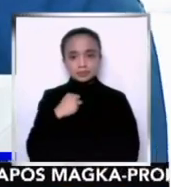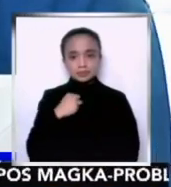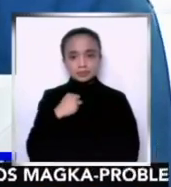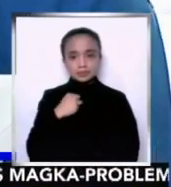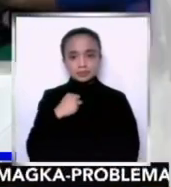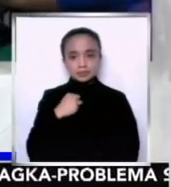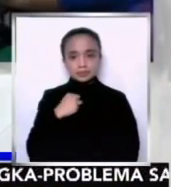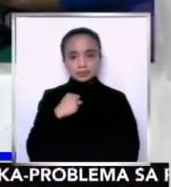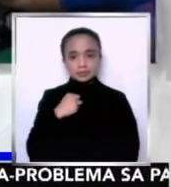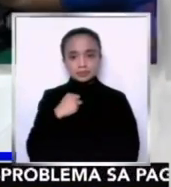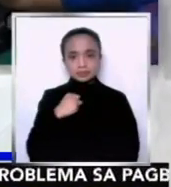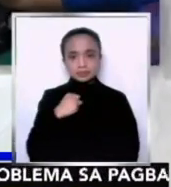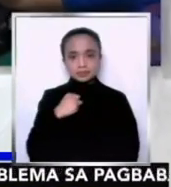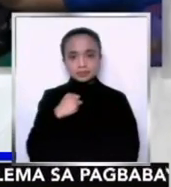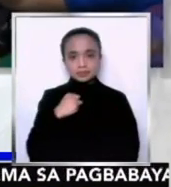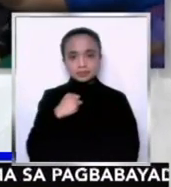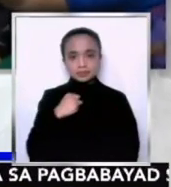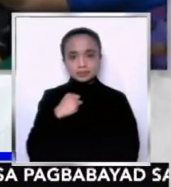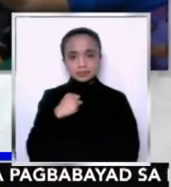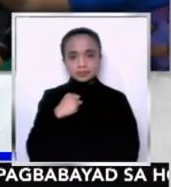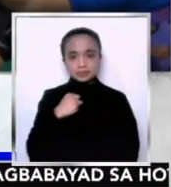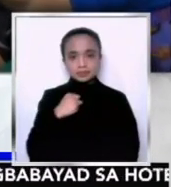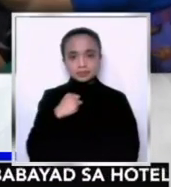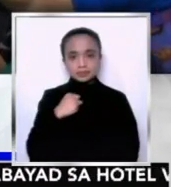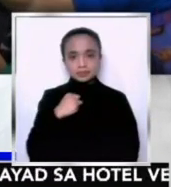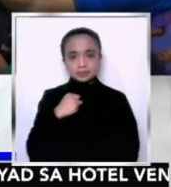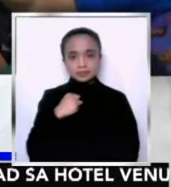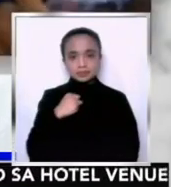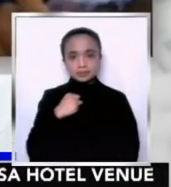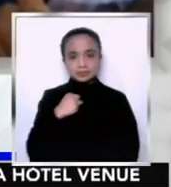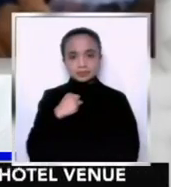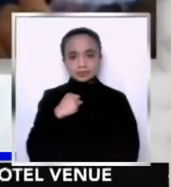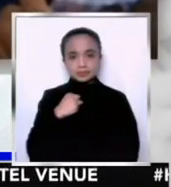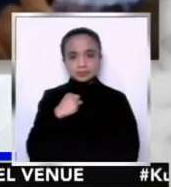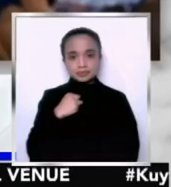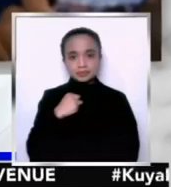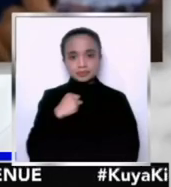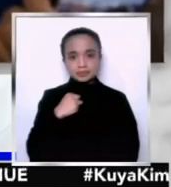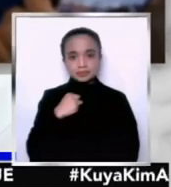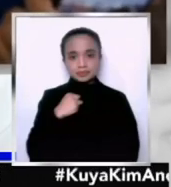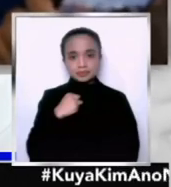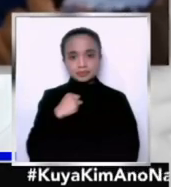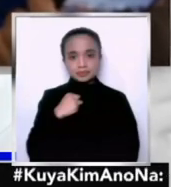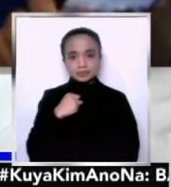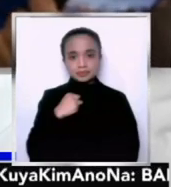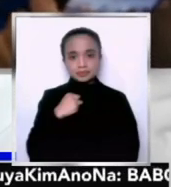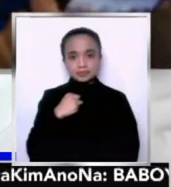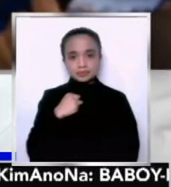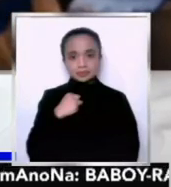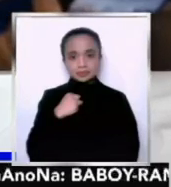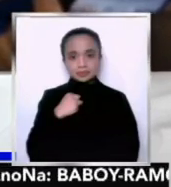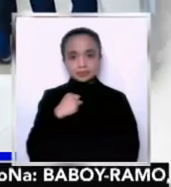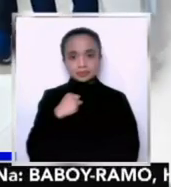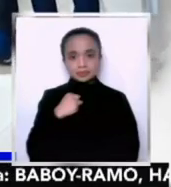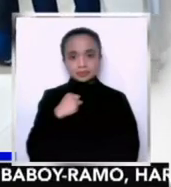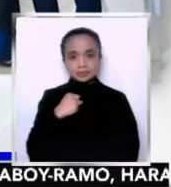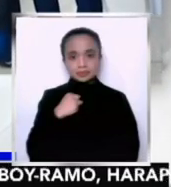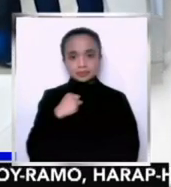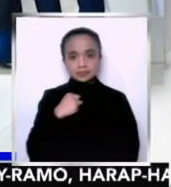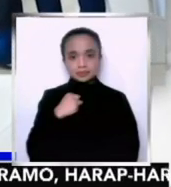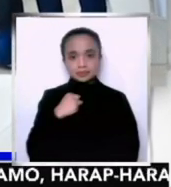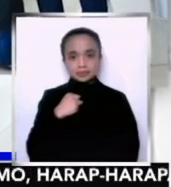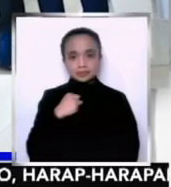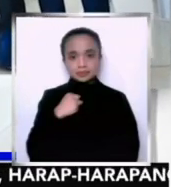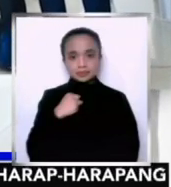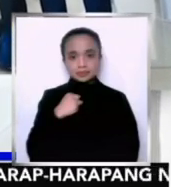COMELEC. Nakalatag na raw kasi ang schedule nila para sa mga natitirang araw ng kampanya, kaya mahirap nang baguhin pa para lang sa